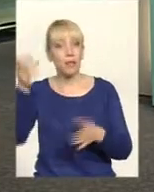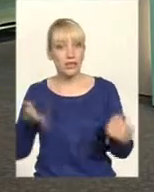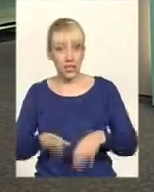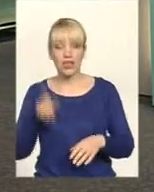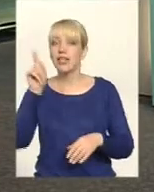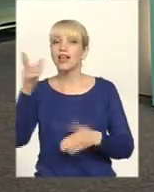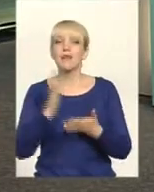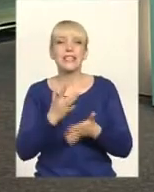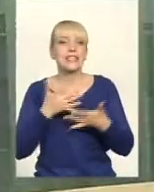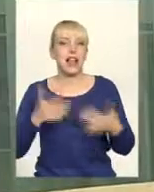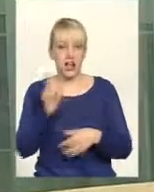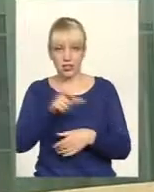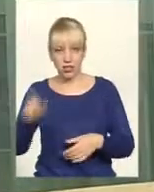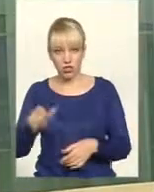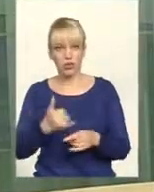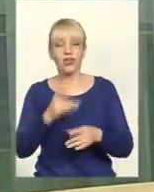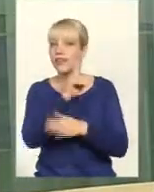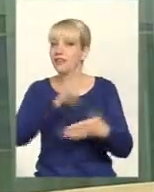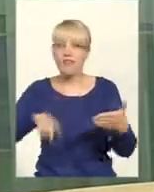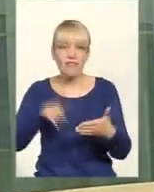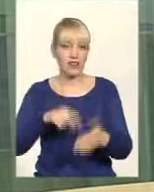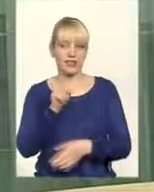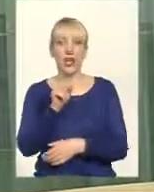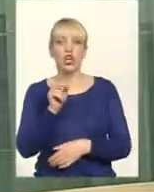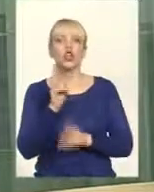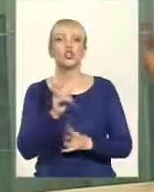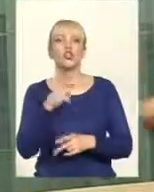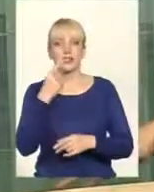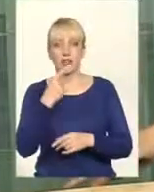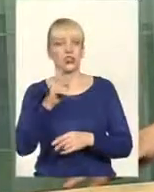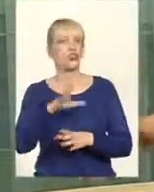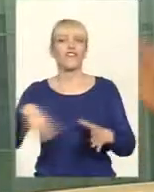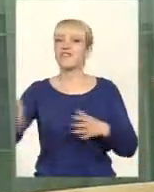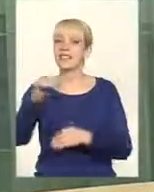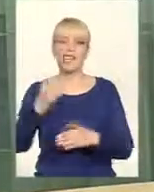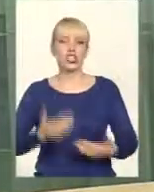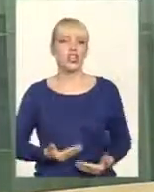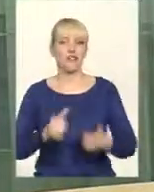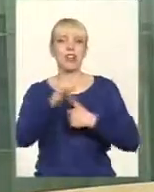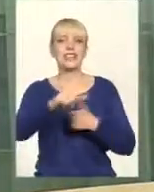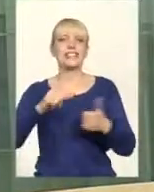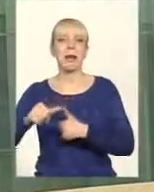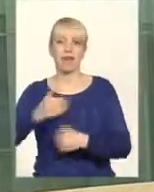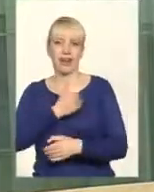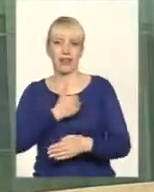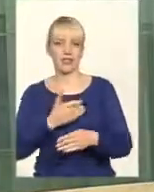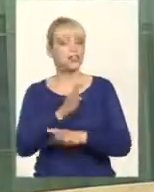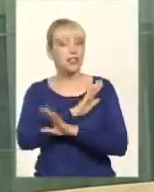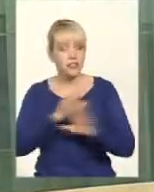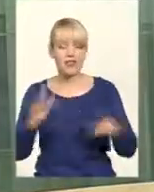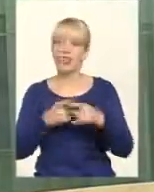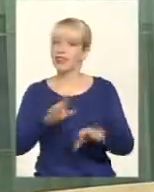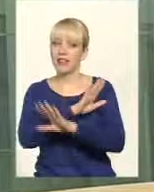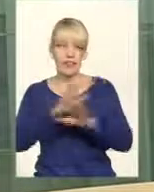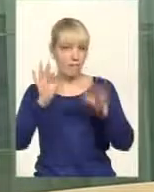есть разные люди, и не верьте тому, кто скажет вам, что там живут все сепаратисты. Это неправда, я это